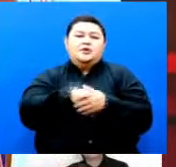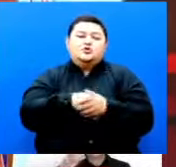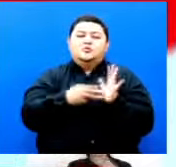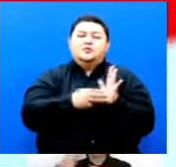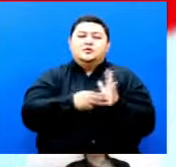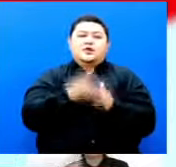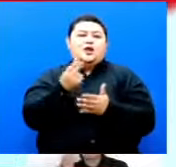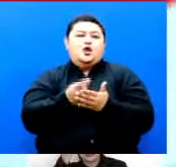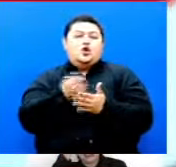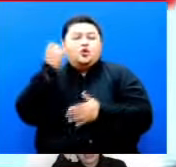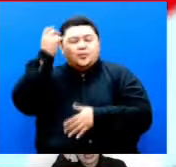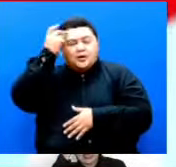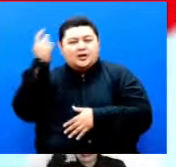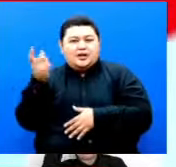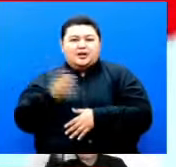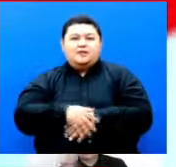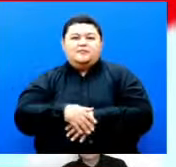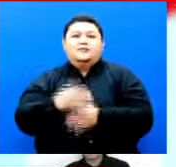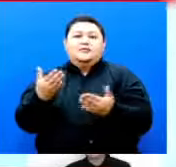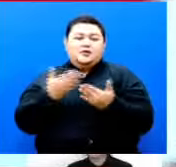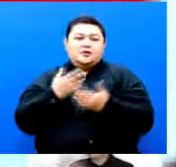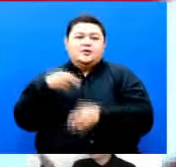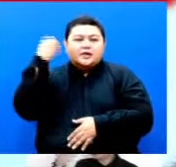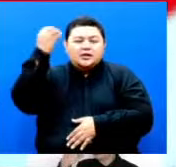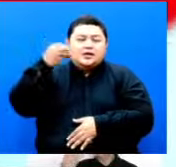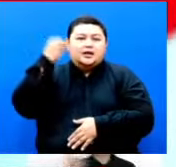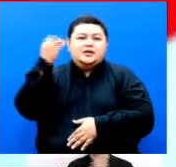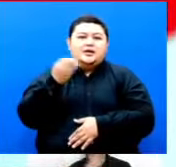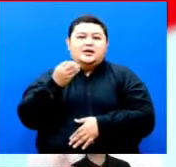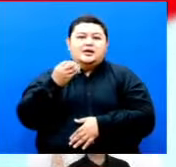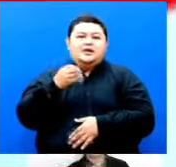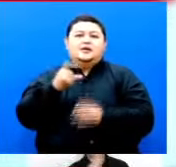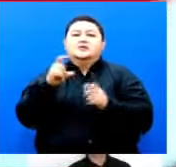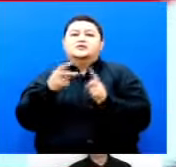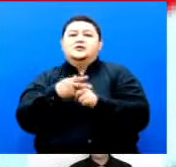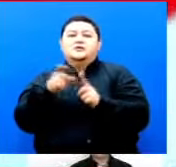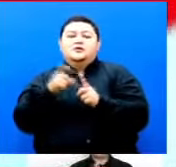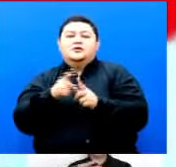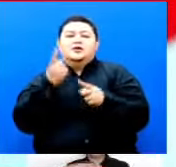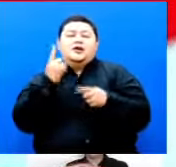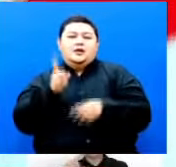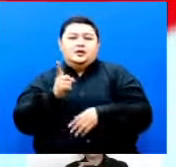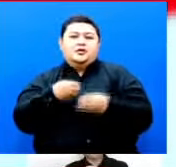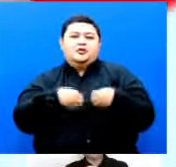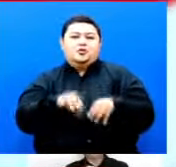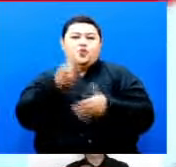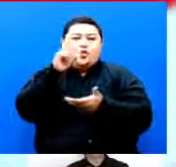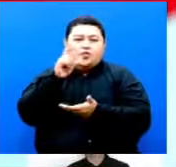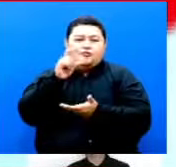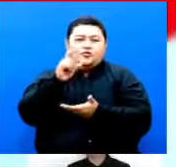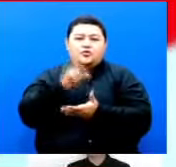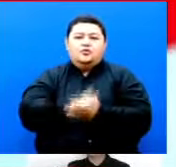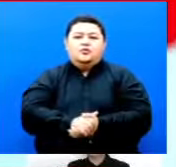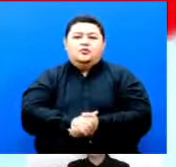isu-isuekonomikreatif,seperti ketikasayadiajakjalan-jalandiHariBebasMobil ,adaparafotograferini,dan